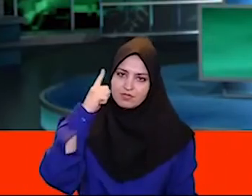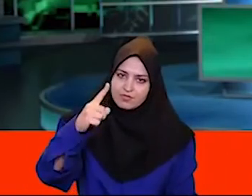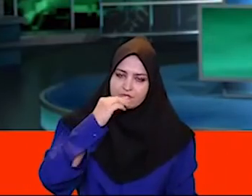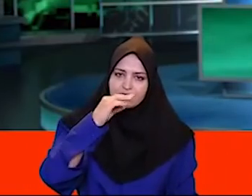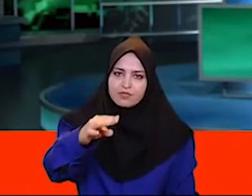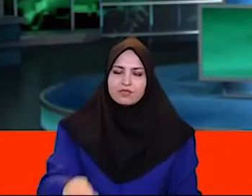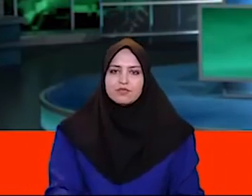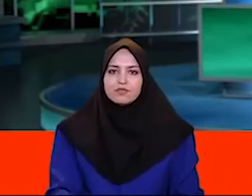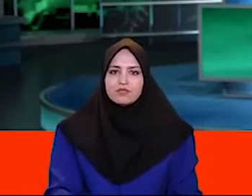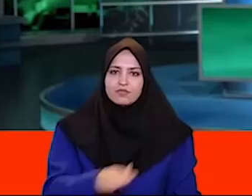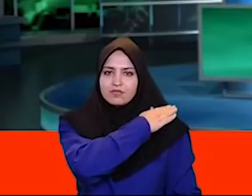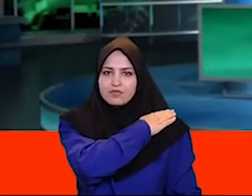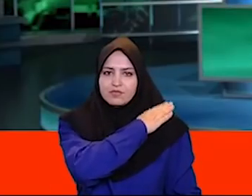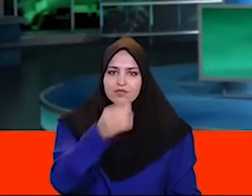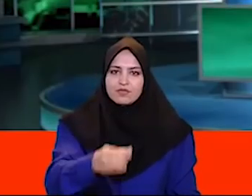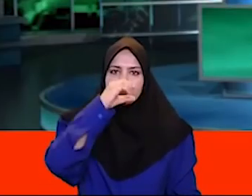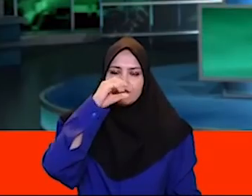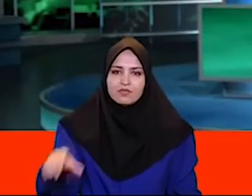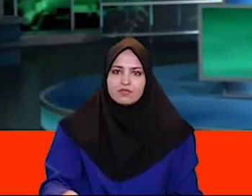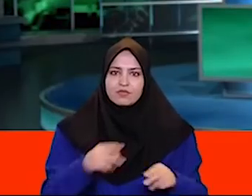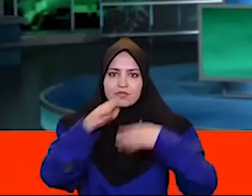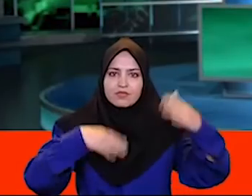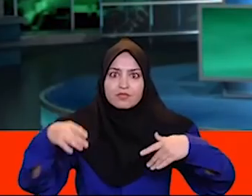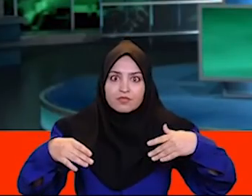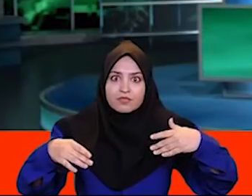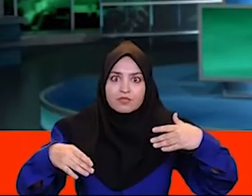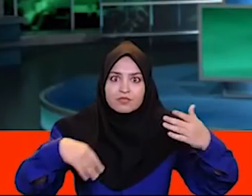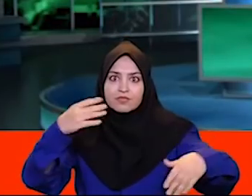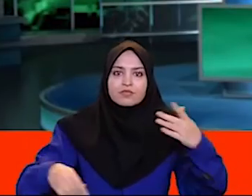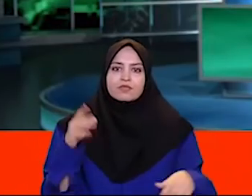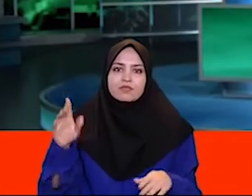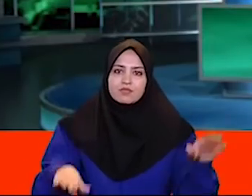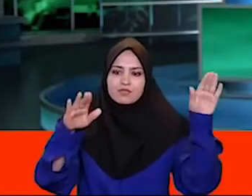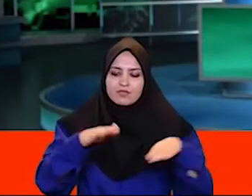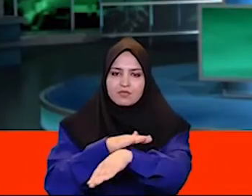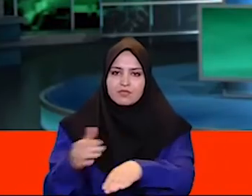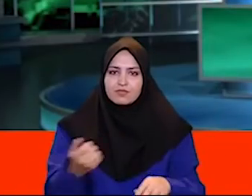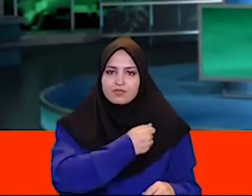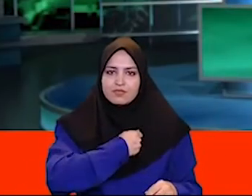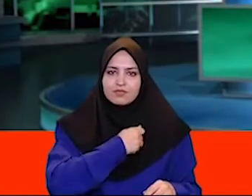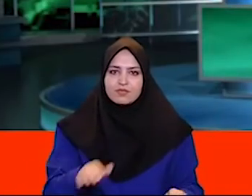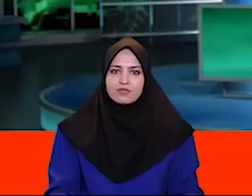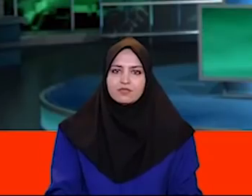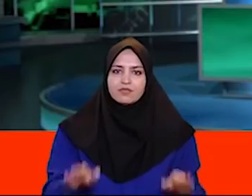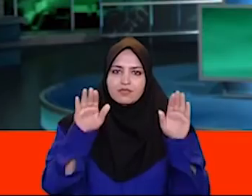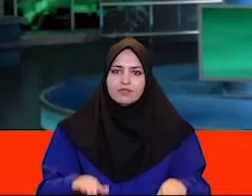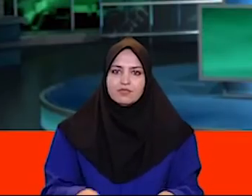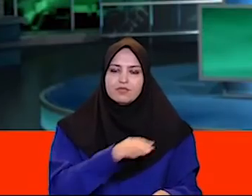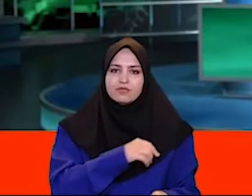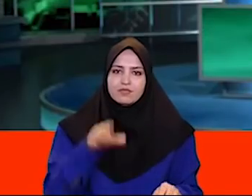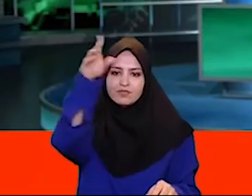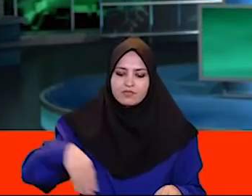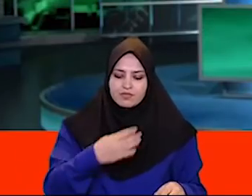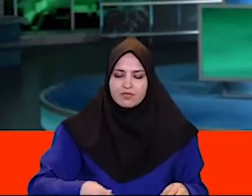کار قرار گرفت. مسئولان آبکی نیلگون همیشه مارس که به زیراب یک دیگر نیز علاقه فراوان دارند، بارور